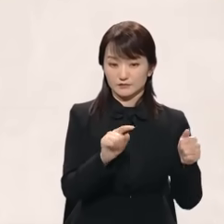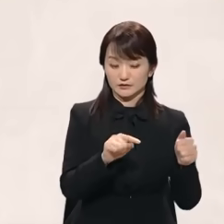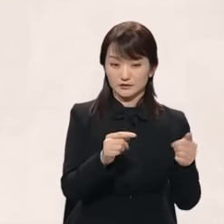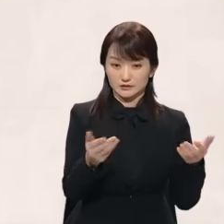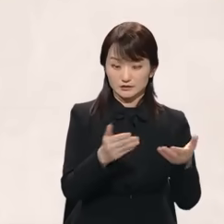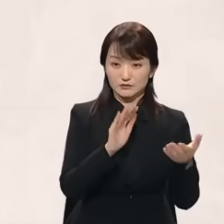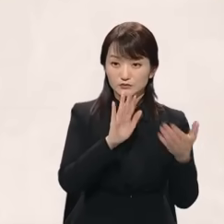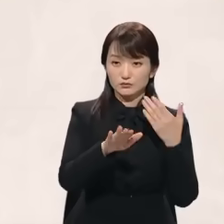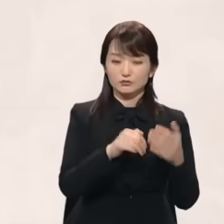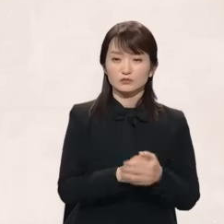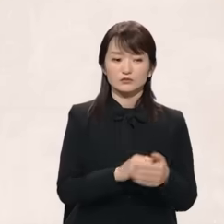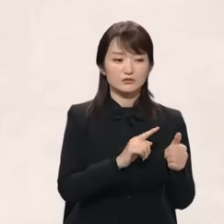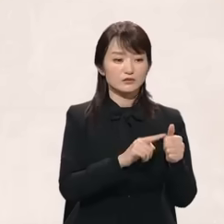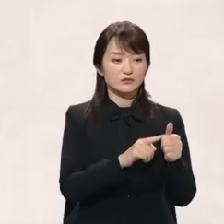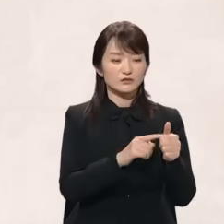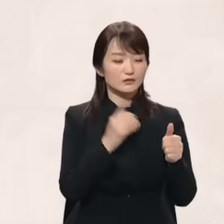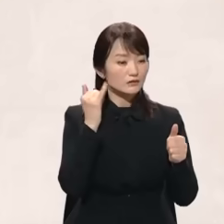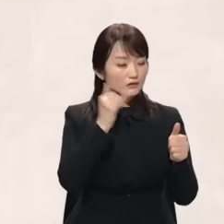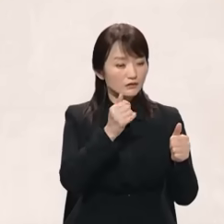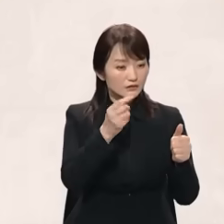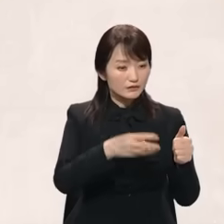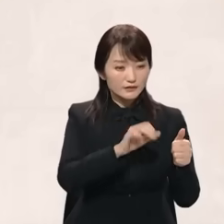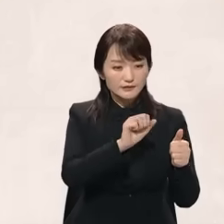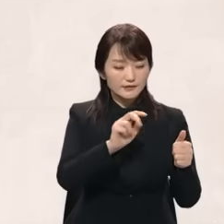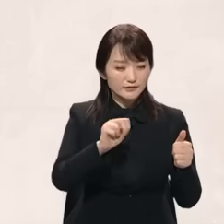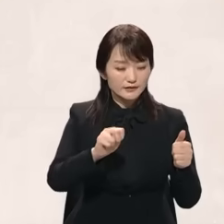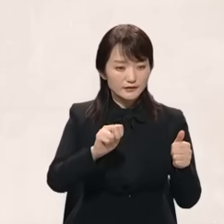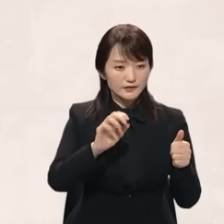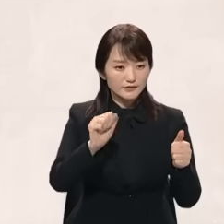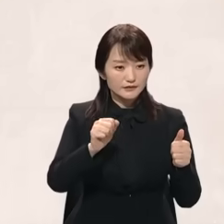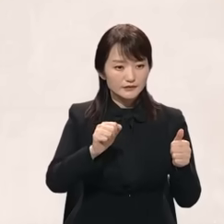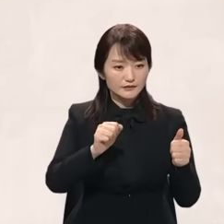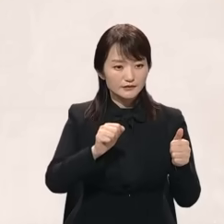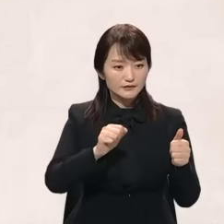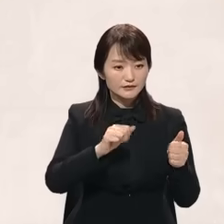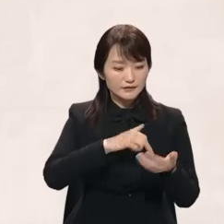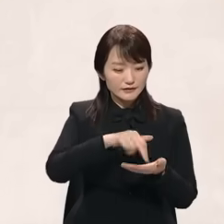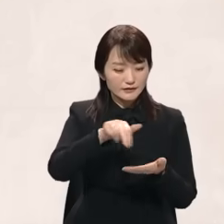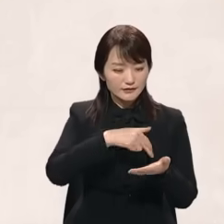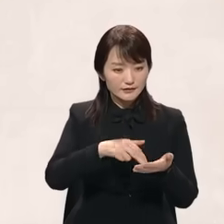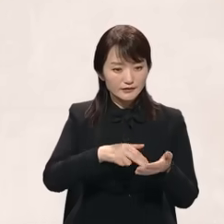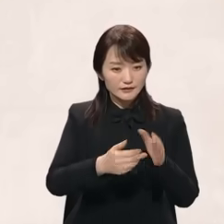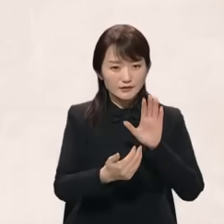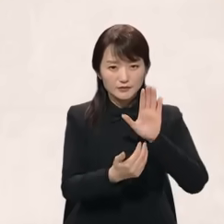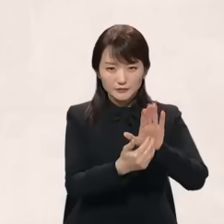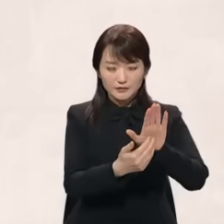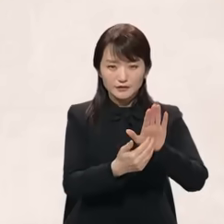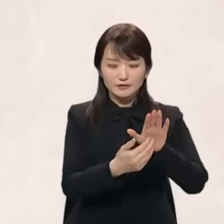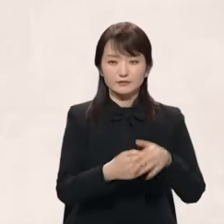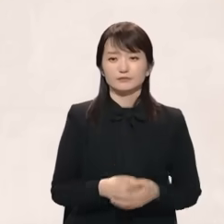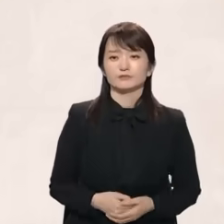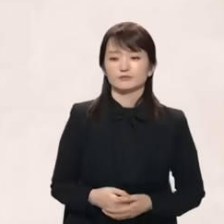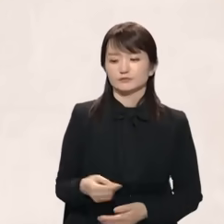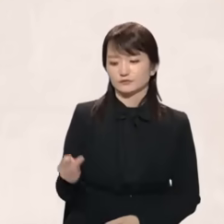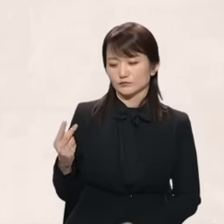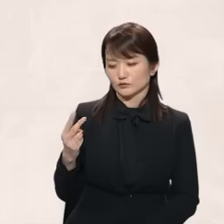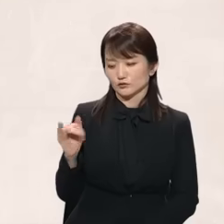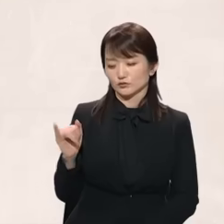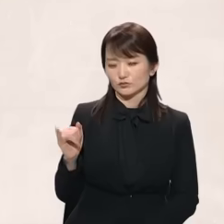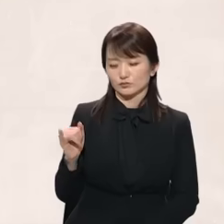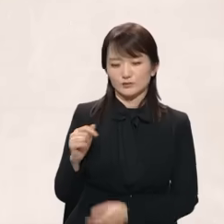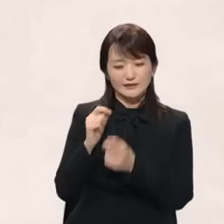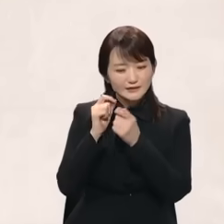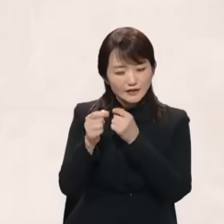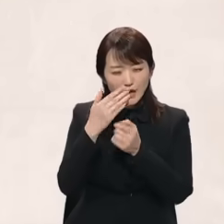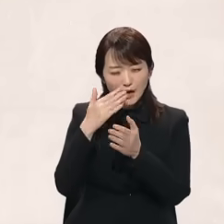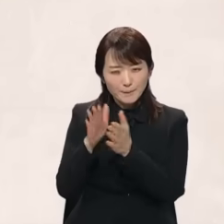난 이후에 제보자 연락 처하고 SNS 차단해서 더 이상 연락이 안 되니까 저희가 추정컨데 아이 사람도 저 사회권고